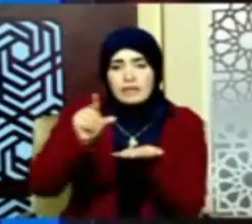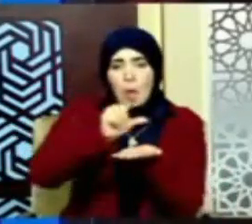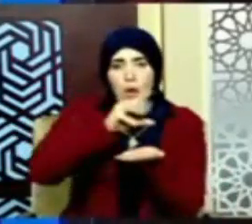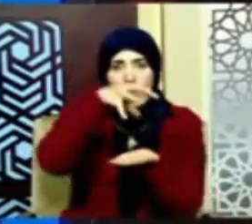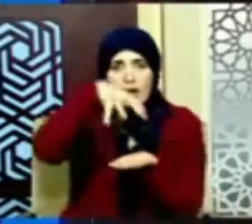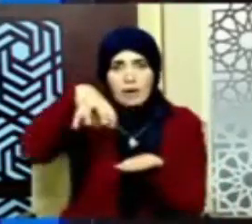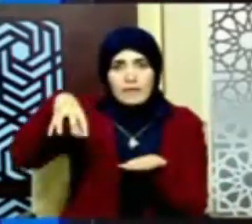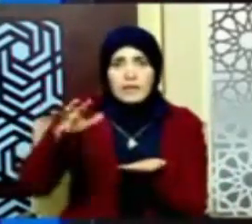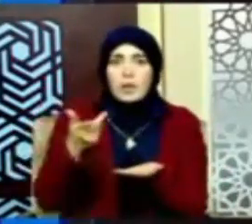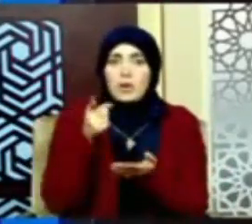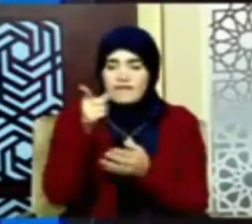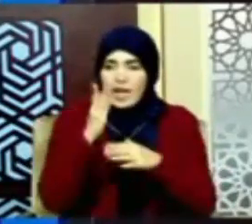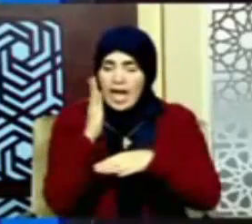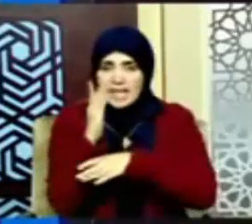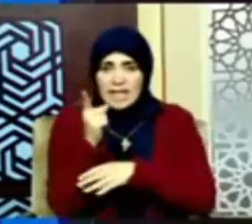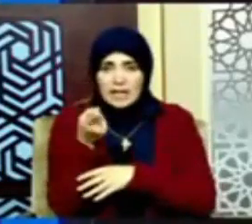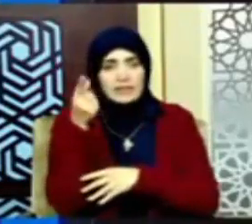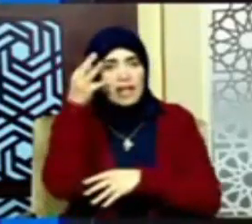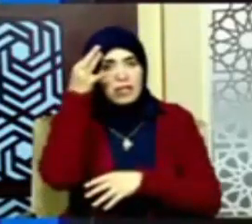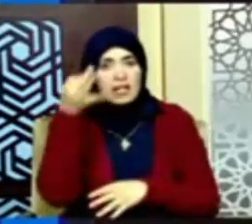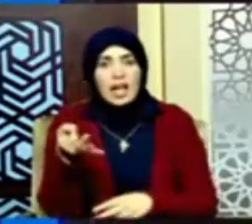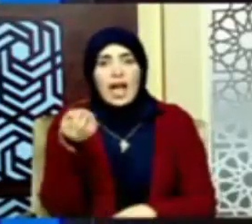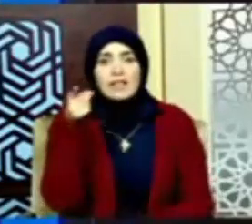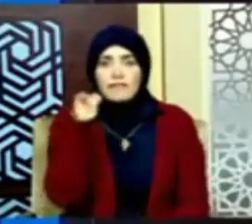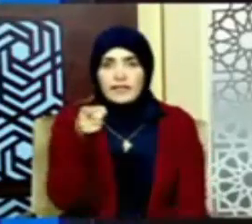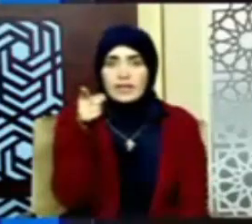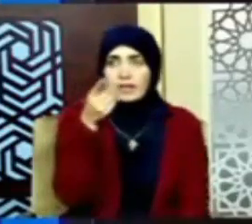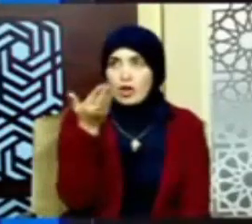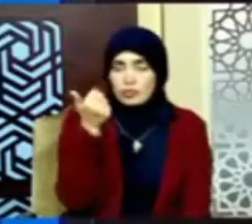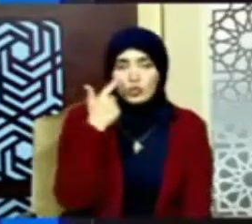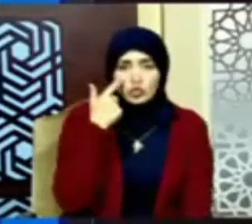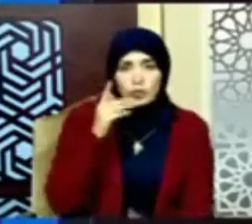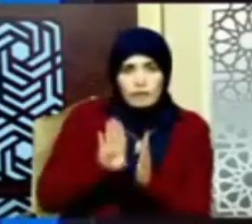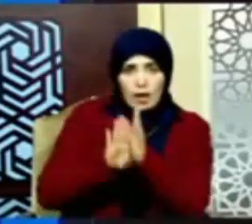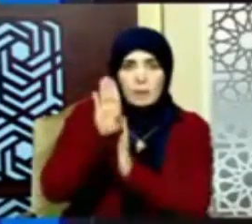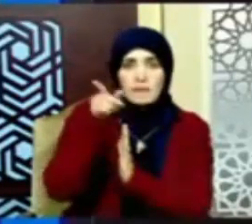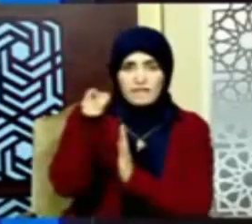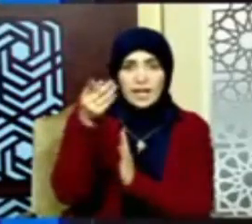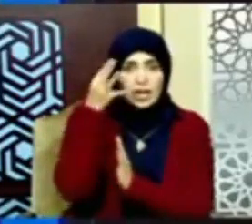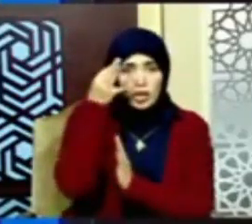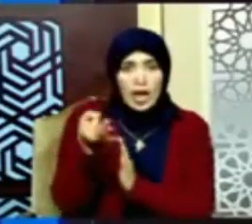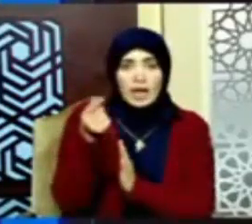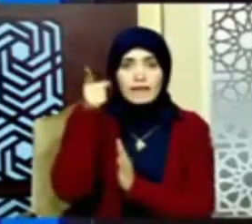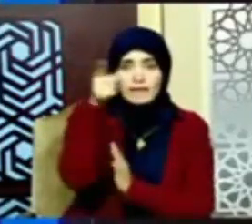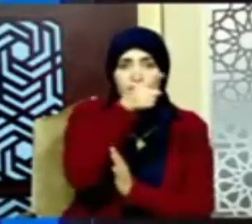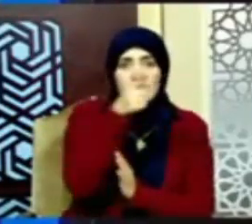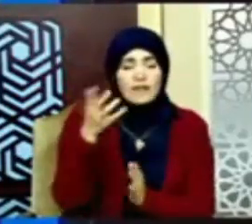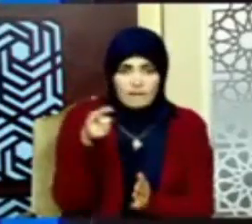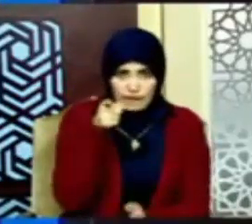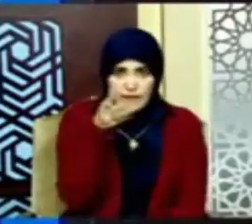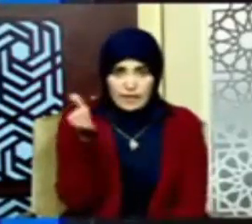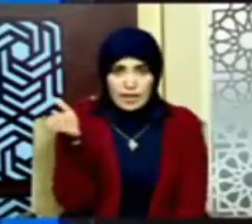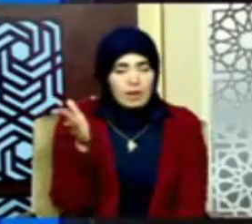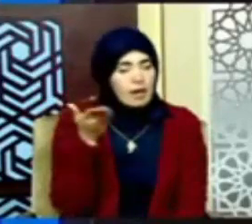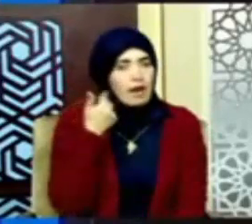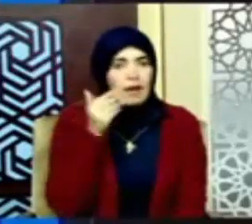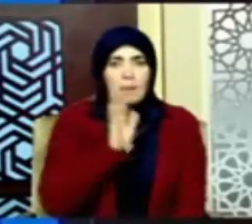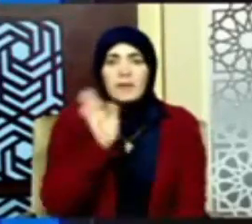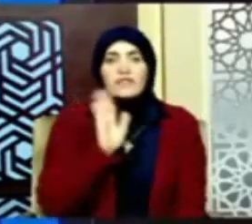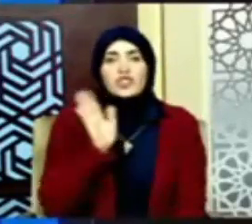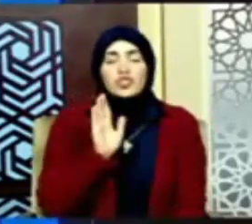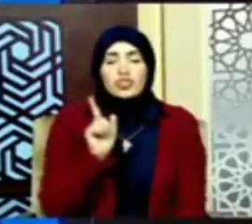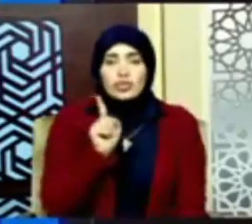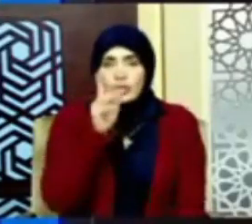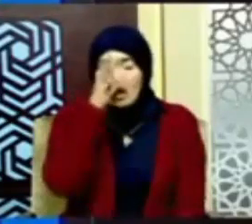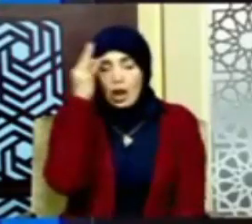أو تخلف. بل يقول القائل أروني أمة بلغت مناها بغير العلم